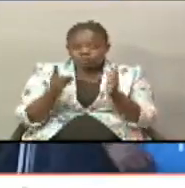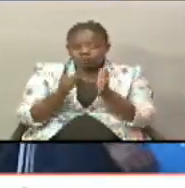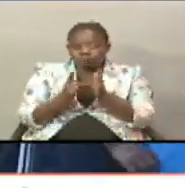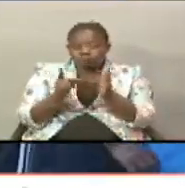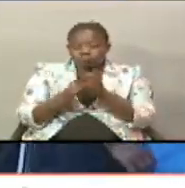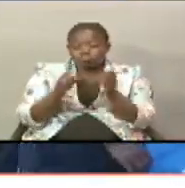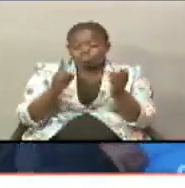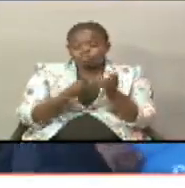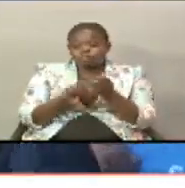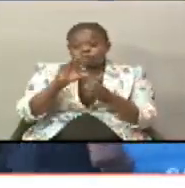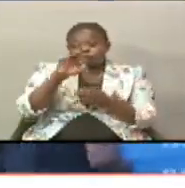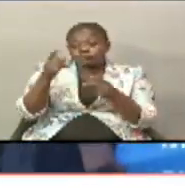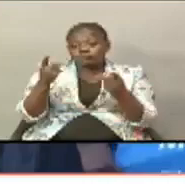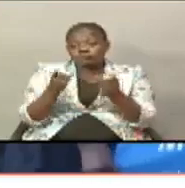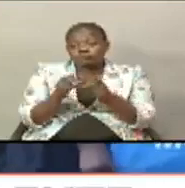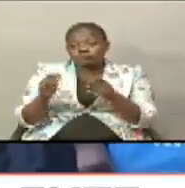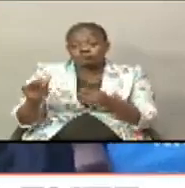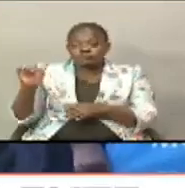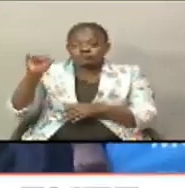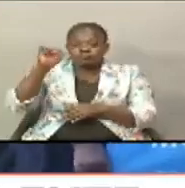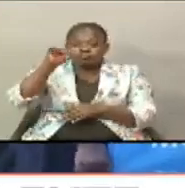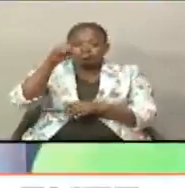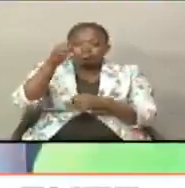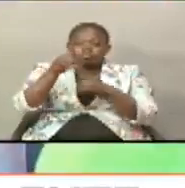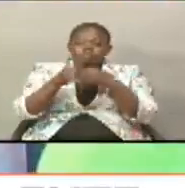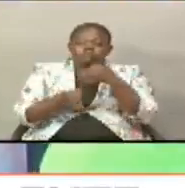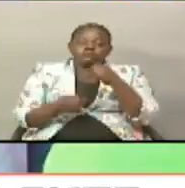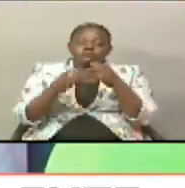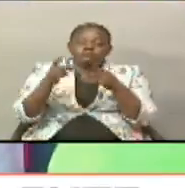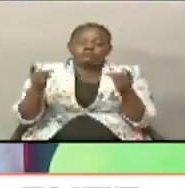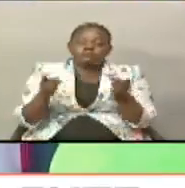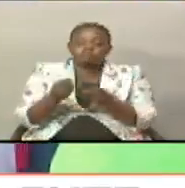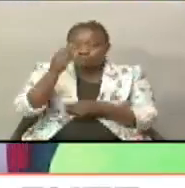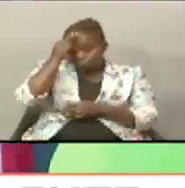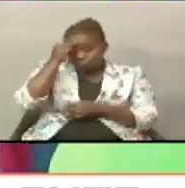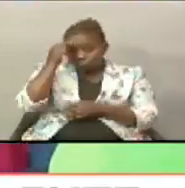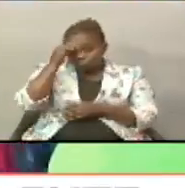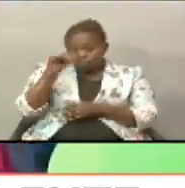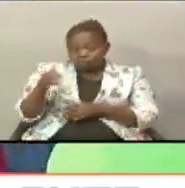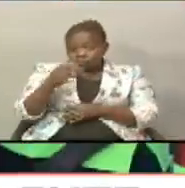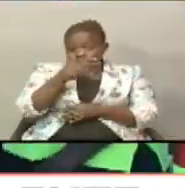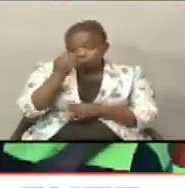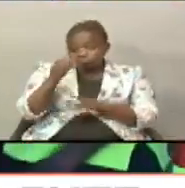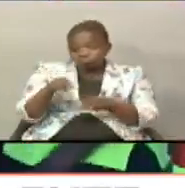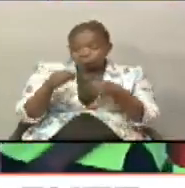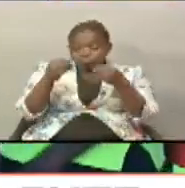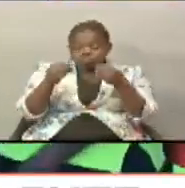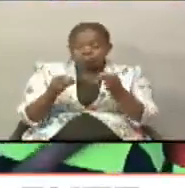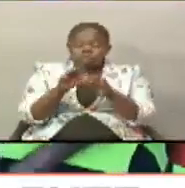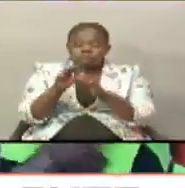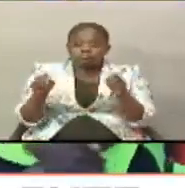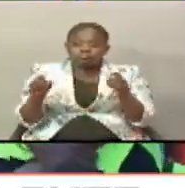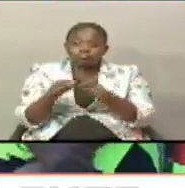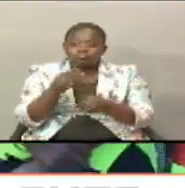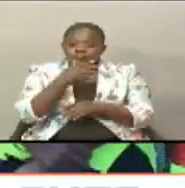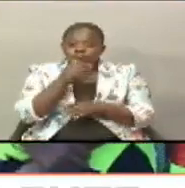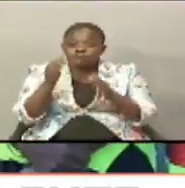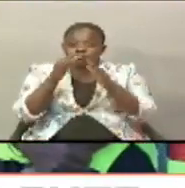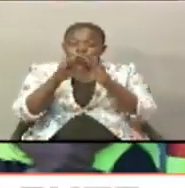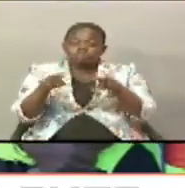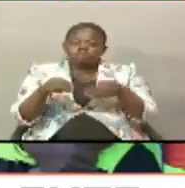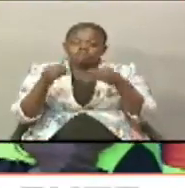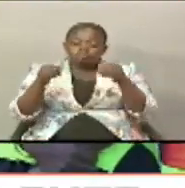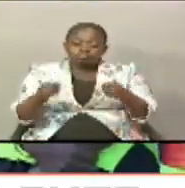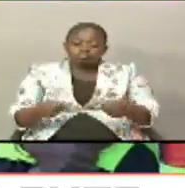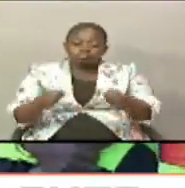bakutte kyakusatu ate ba pilot ne bakwata kyakuna. Abayizi abasukkulumye baweereddwa emidaali olw'ennyumba esinze n'eweebwa